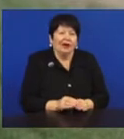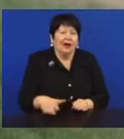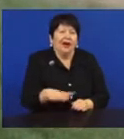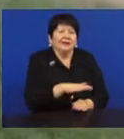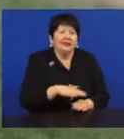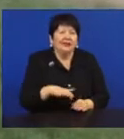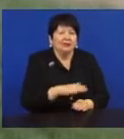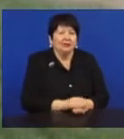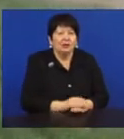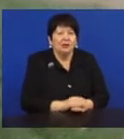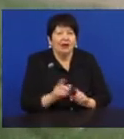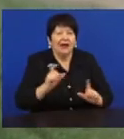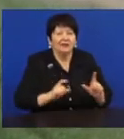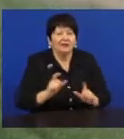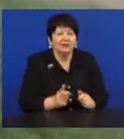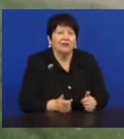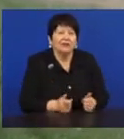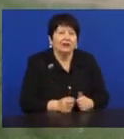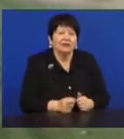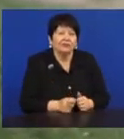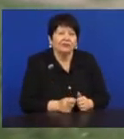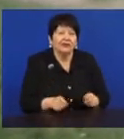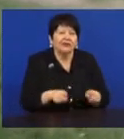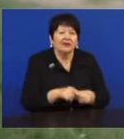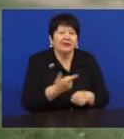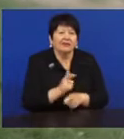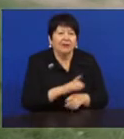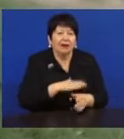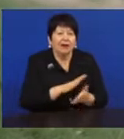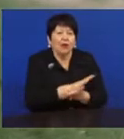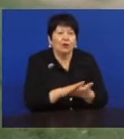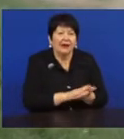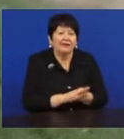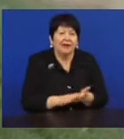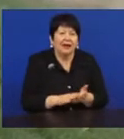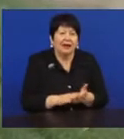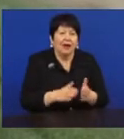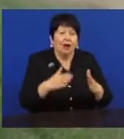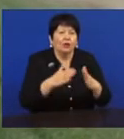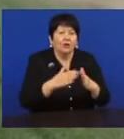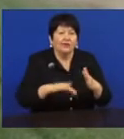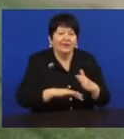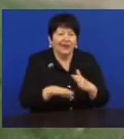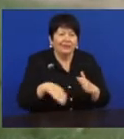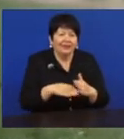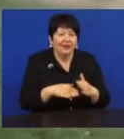a teritoriilor, a instituțiilor, cea mai curată curte, cea mai